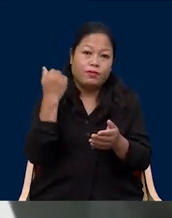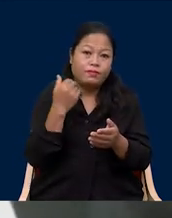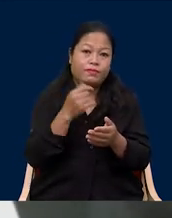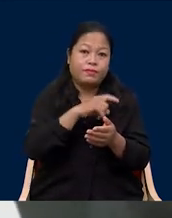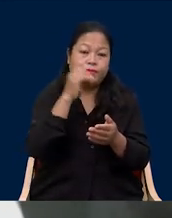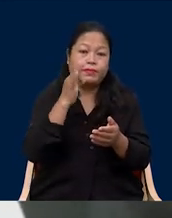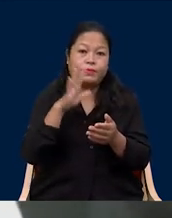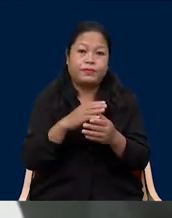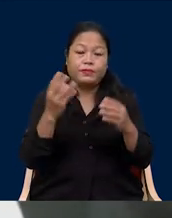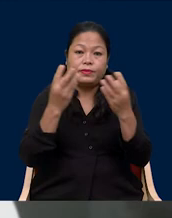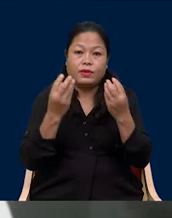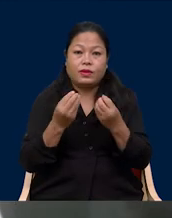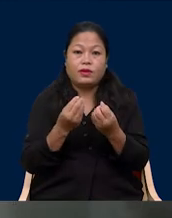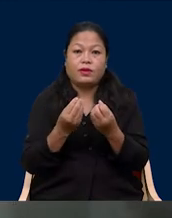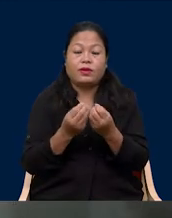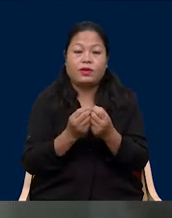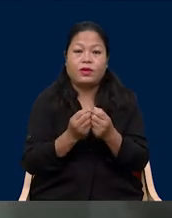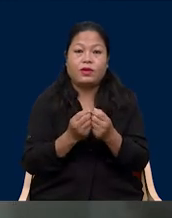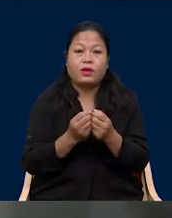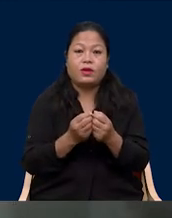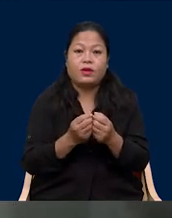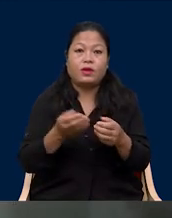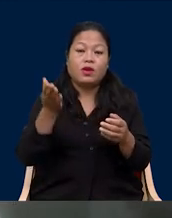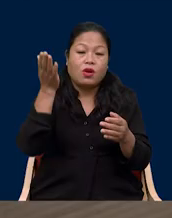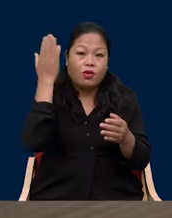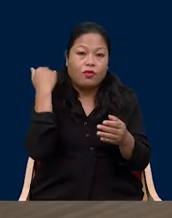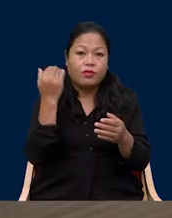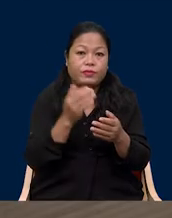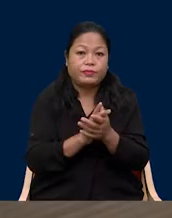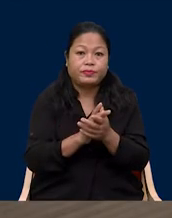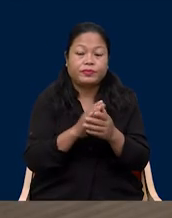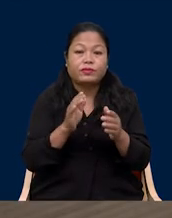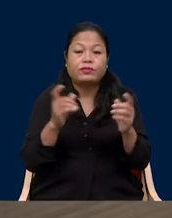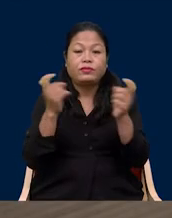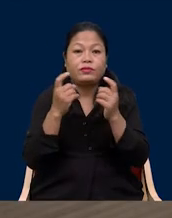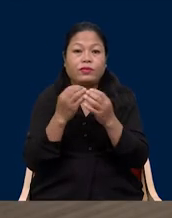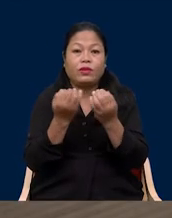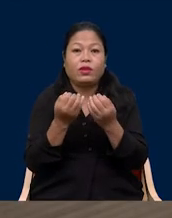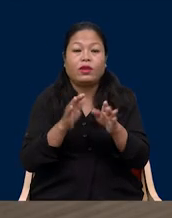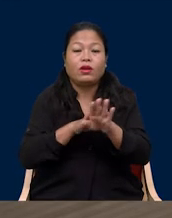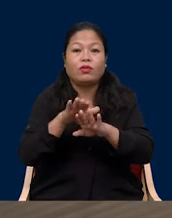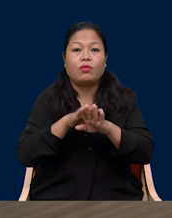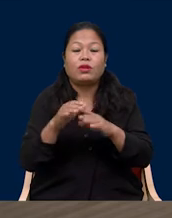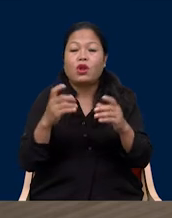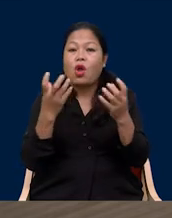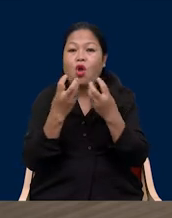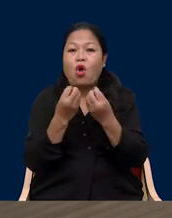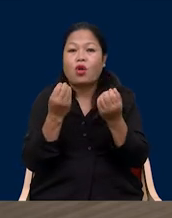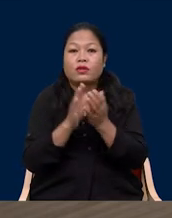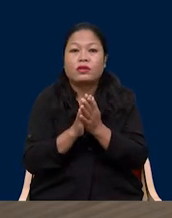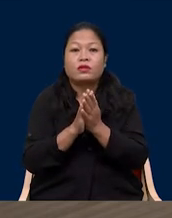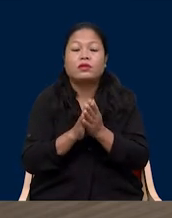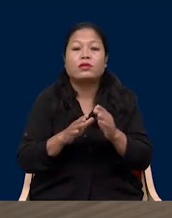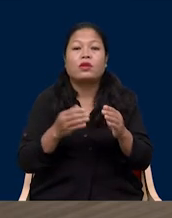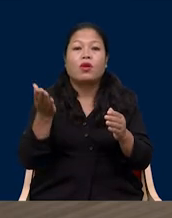गरिरहेको छु पहिला कन्टेक्स्टमा हेर्दाखेरि अहिले अलिकति इभल्भ हुँदै आएको पनि म देख्छु. जब कि पहिला चाहिँ अब हाम्रो एकदमै डिस्कसन अहिले पनि एकदमै कम नै